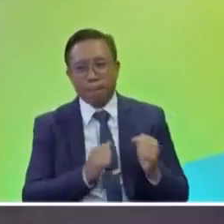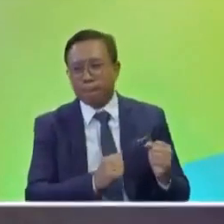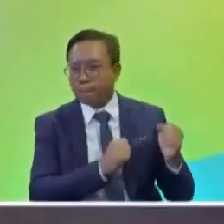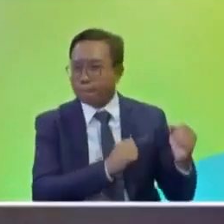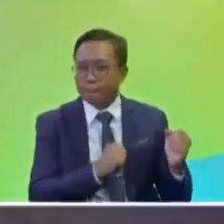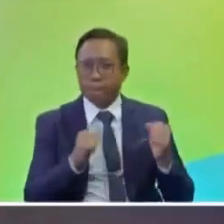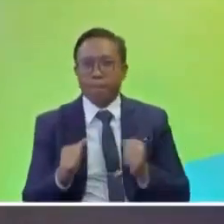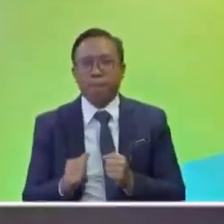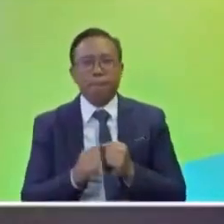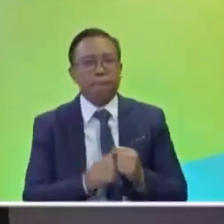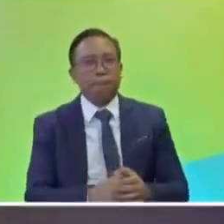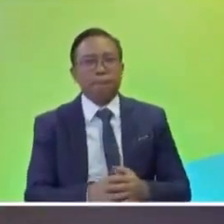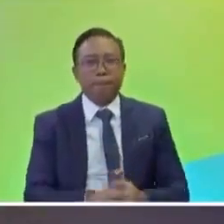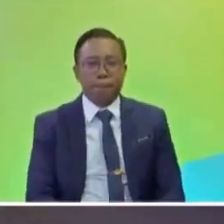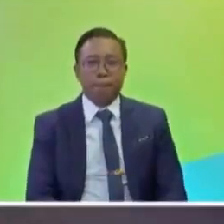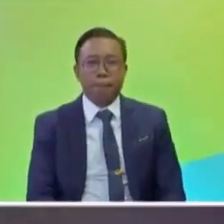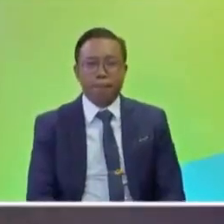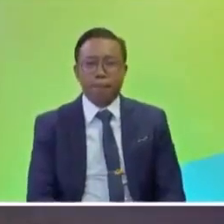Goyang, goyang, goyang!